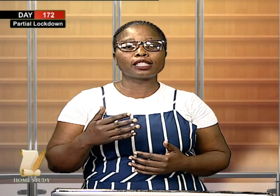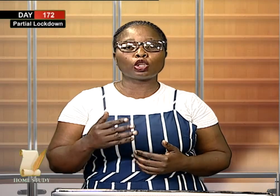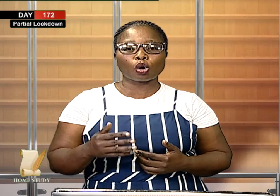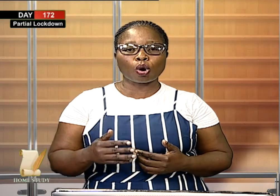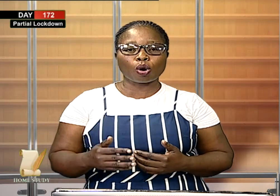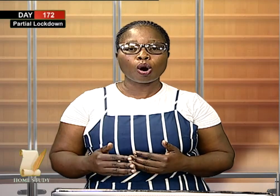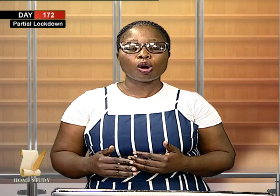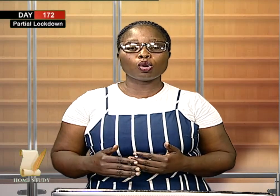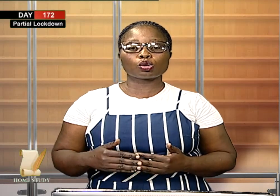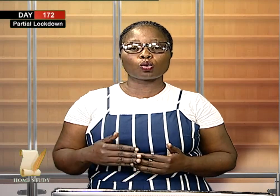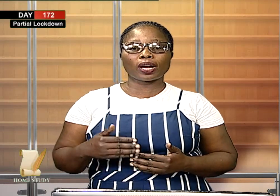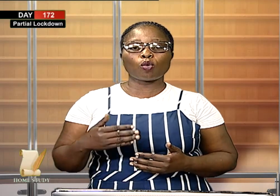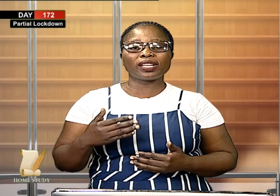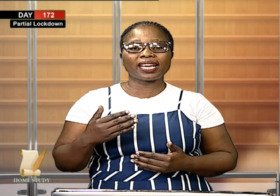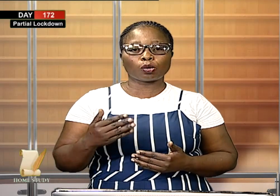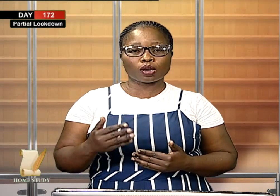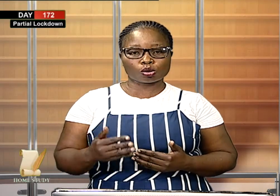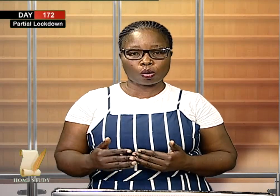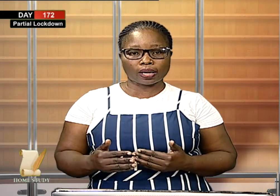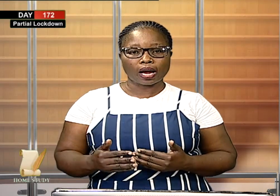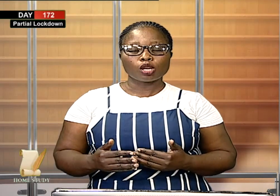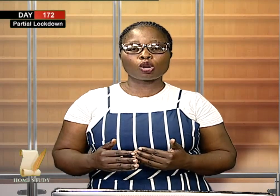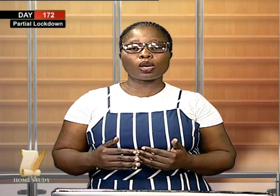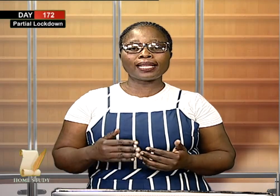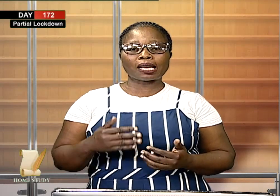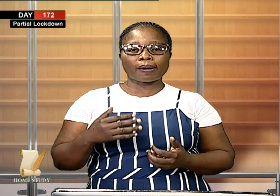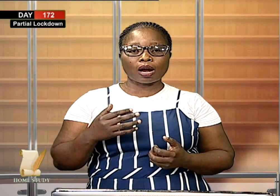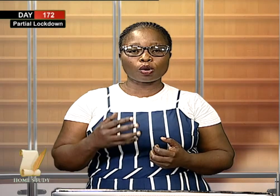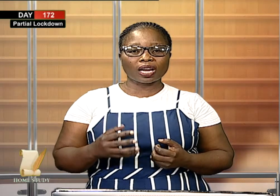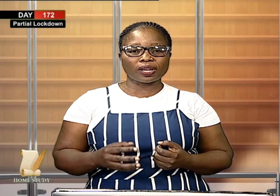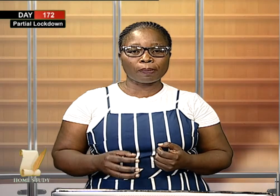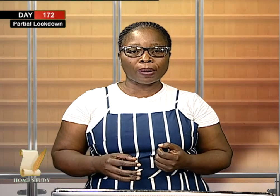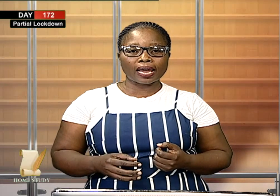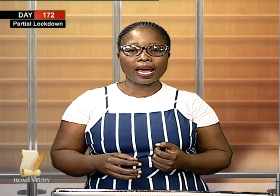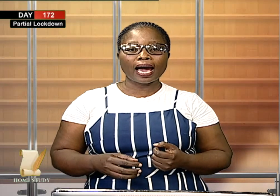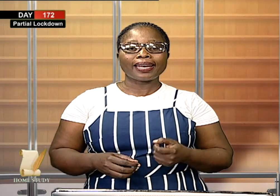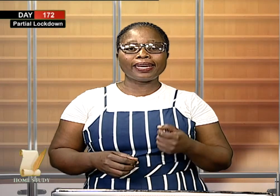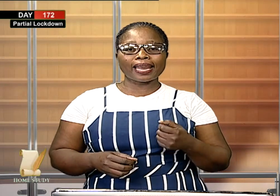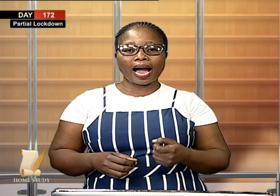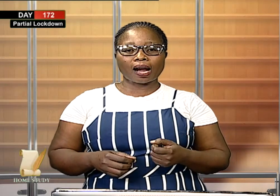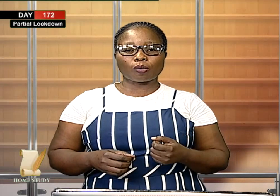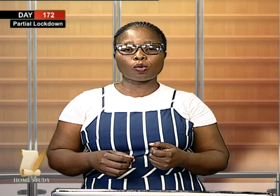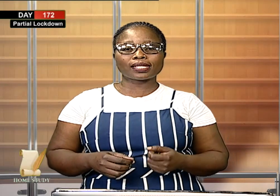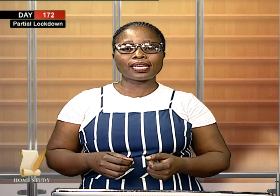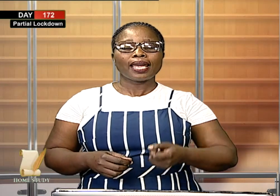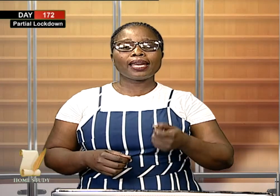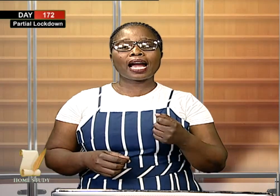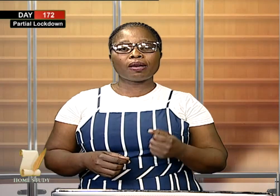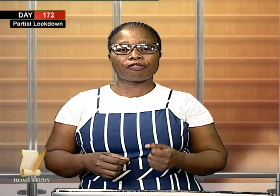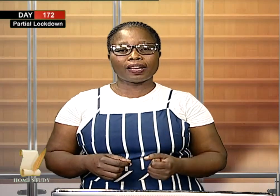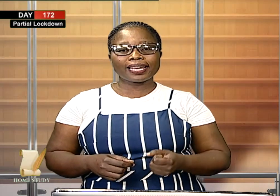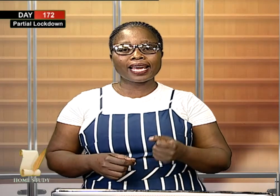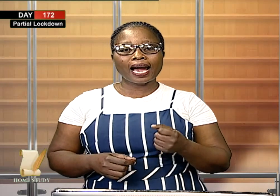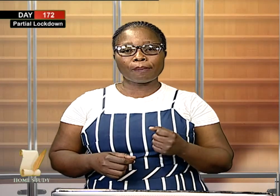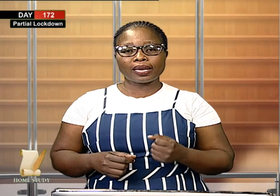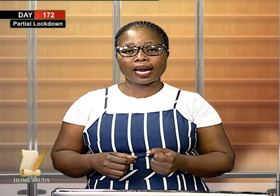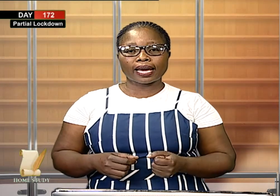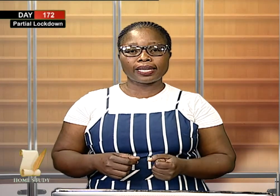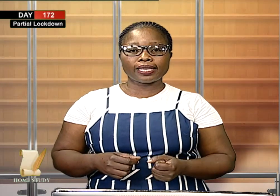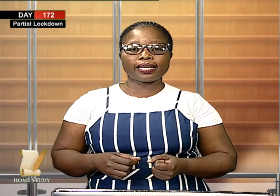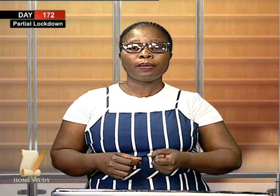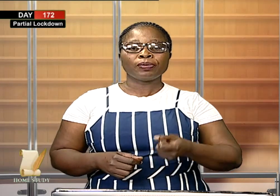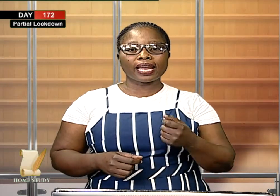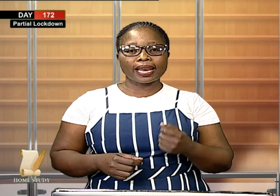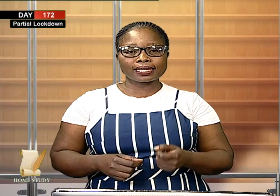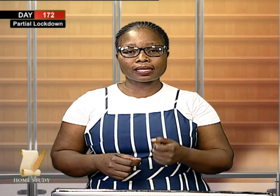iyahambelana nesihloko losuke uniketwe sona. So lendzaba yakho na uyibhala naka kwekuthi ingabe vele